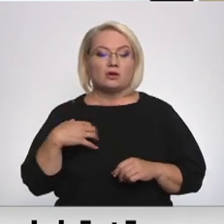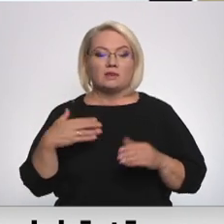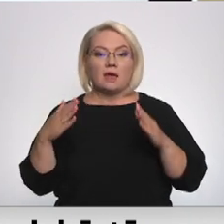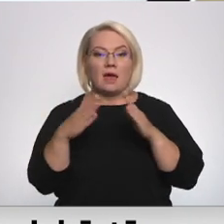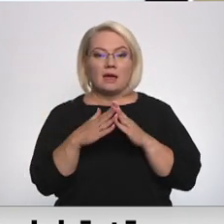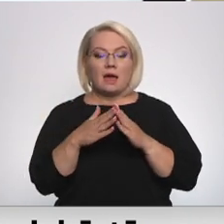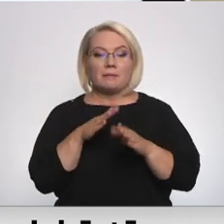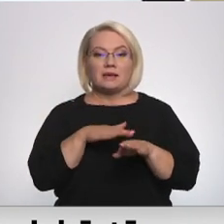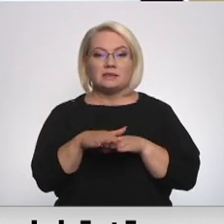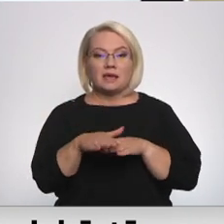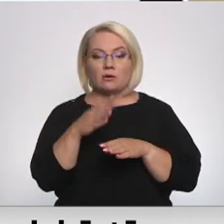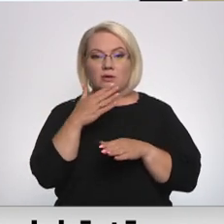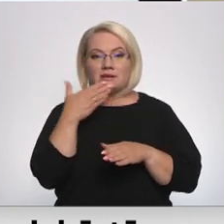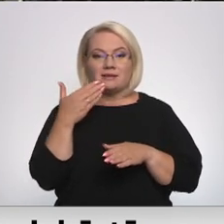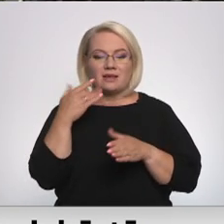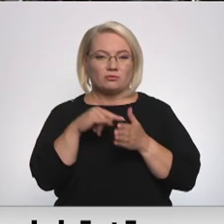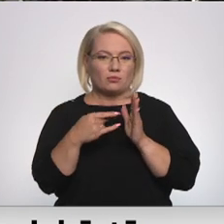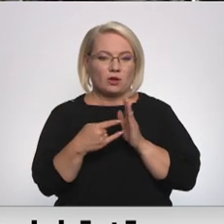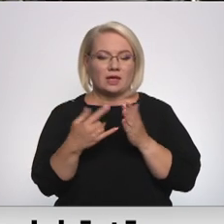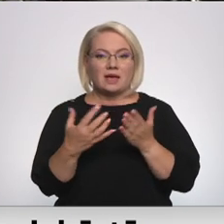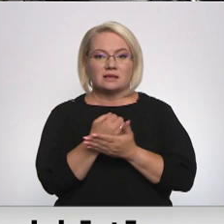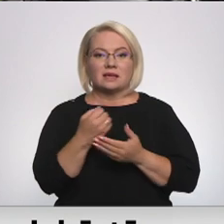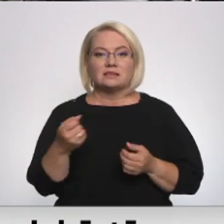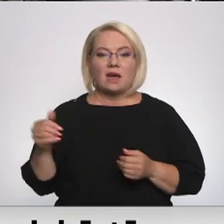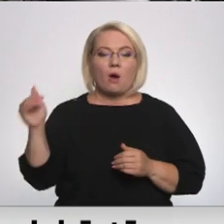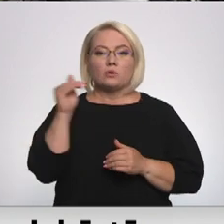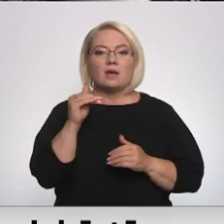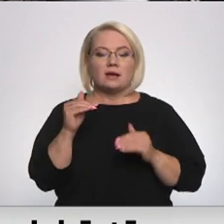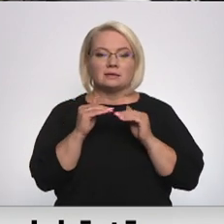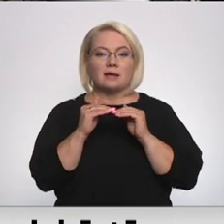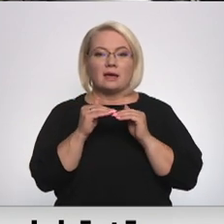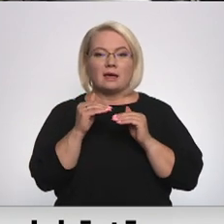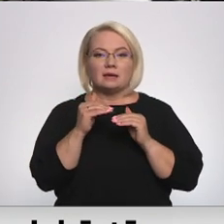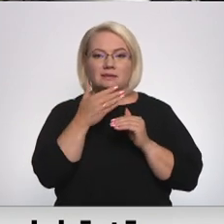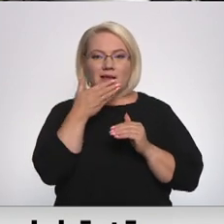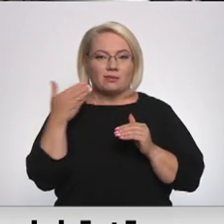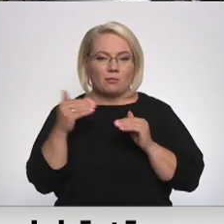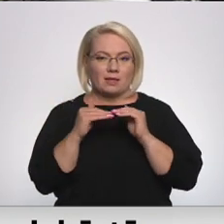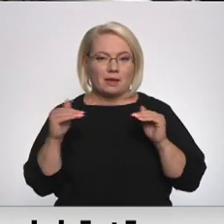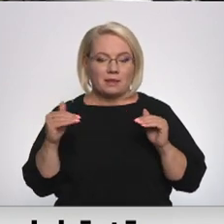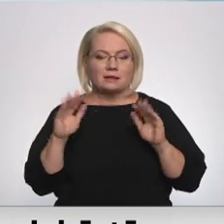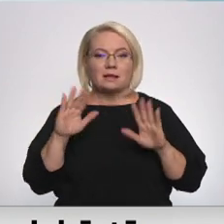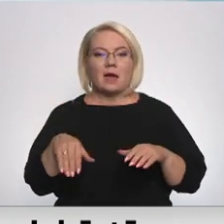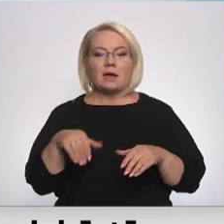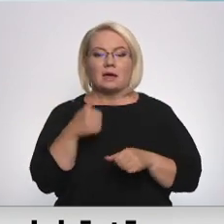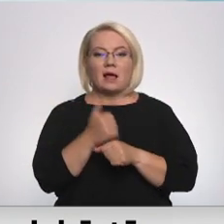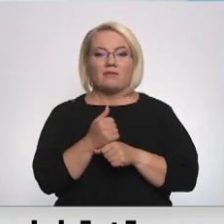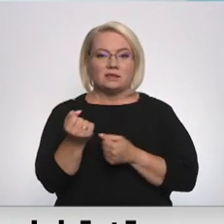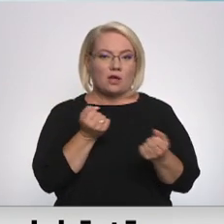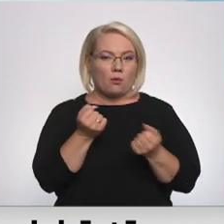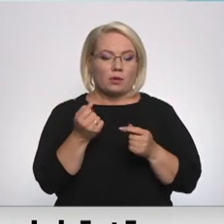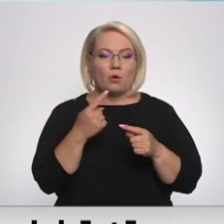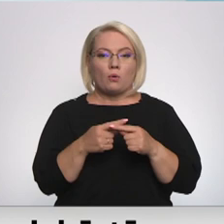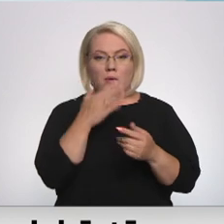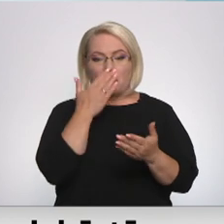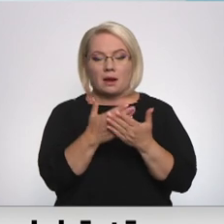īstenojot energoefektivitātes projektus ir jāsasniedz pēc iespējas augstāka energoefektivitāte, galvenokārt, lai taupītu un arī, lai